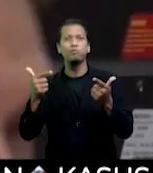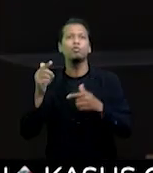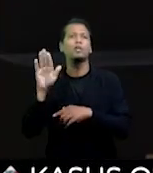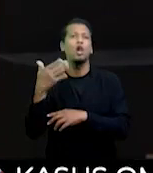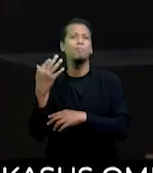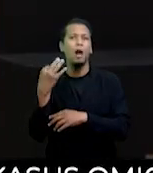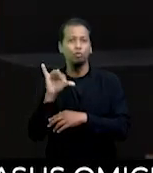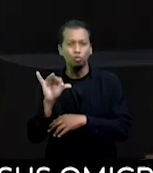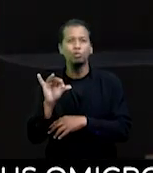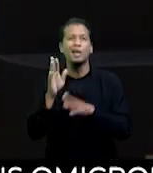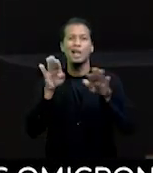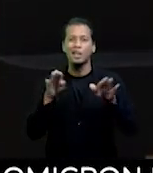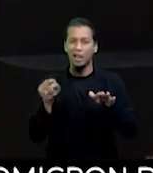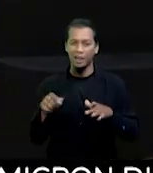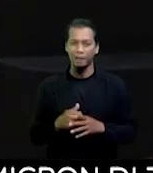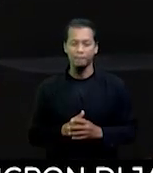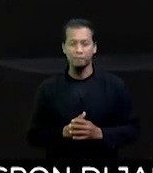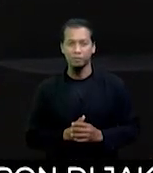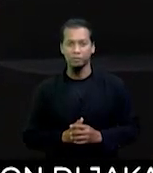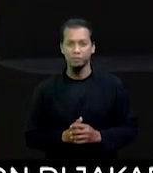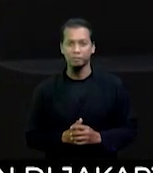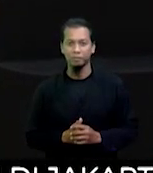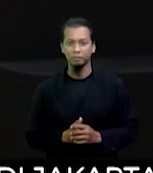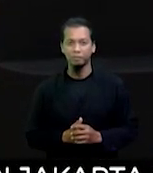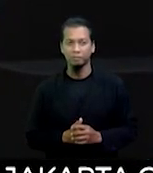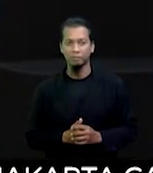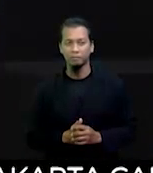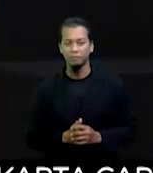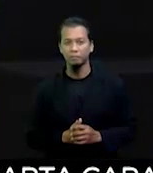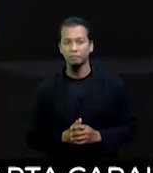Provinsi Dinas Perhubungan ada dua, yaitu jasa lainnya, perawatan dan operasional bus.